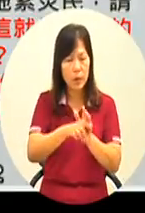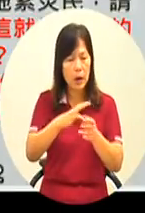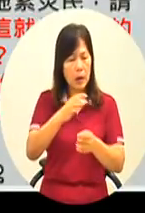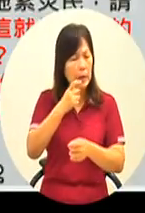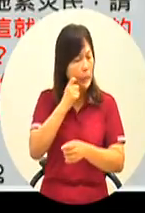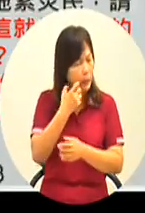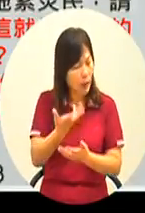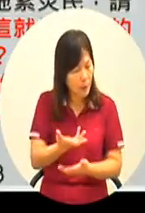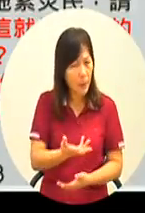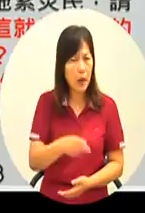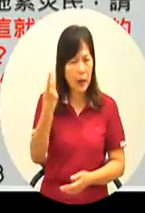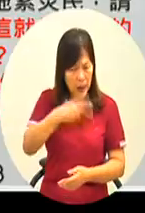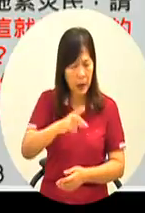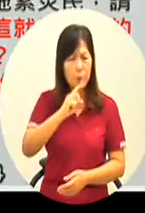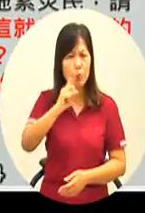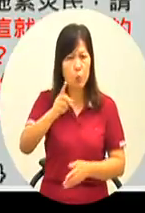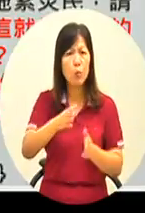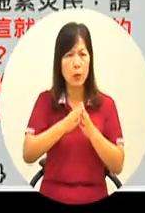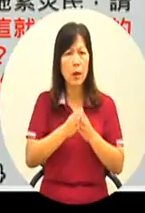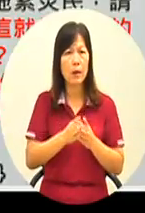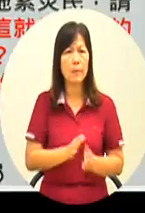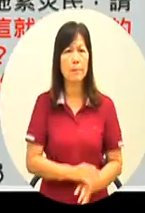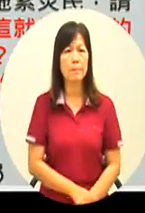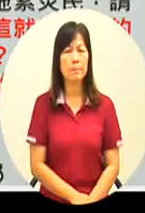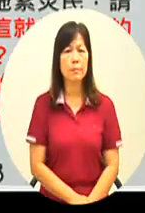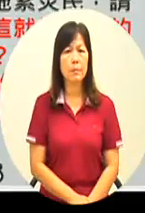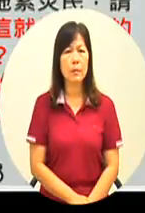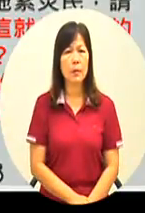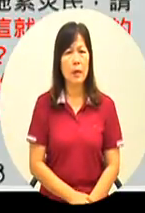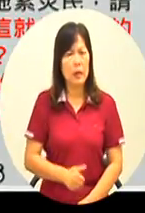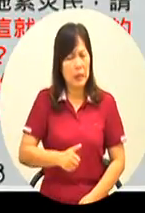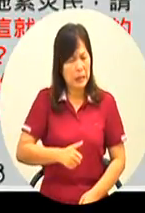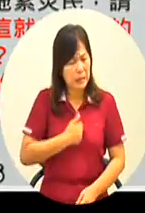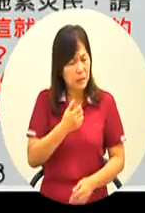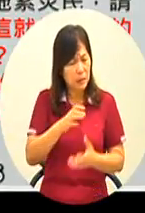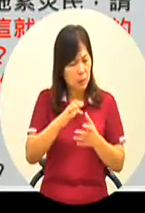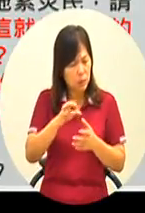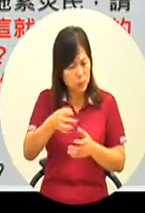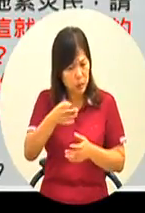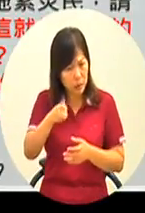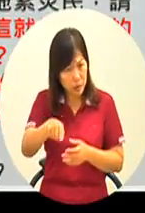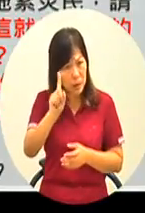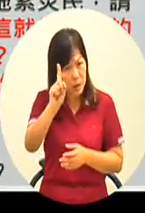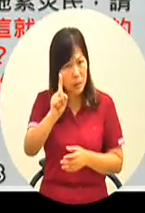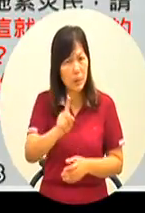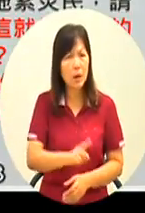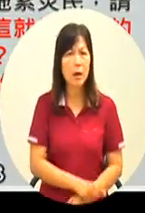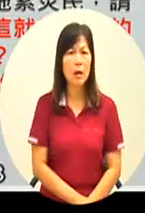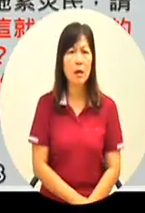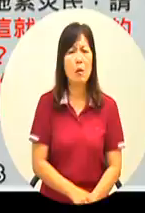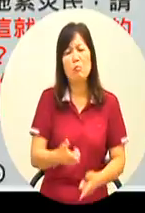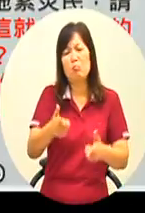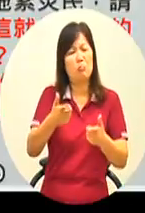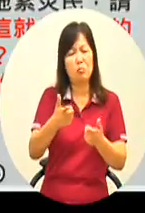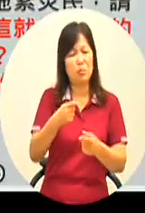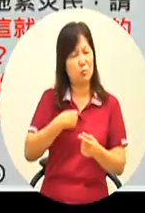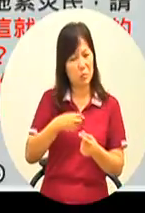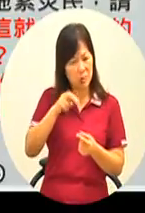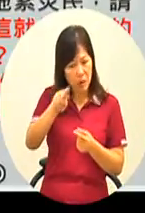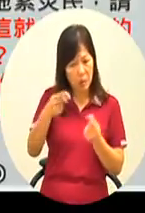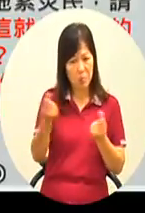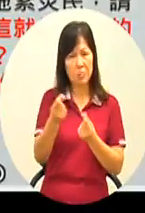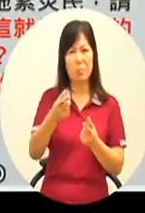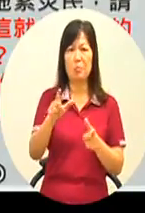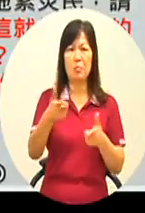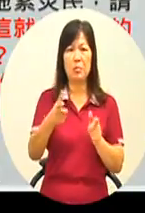难吗？还要上诉？那真的是为了钱吗？我看起来似乎不是，看起